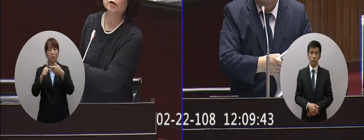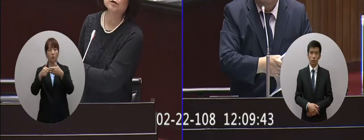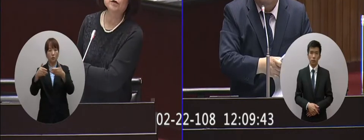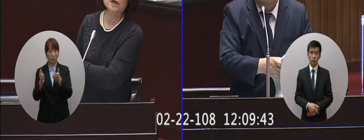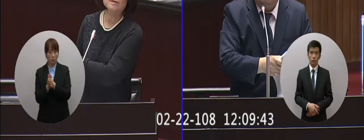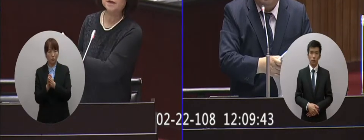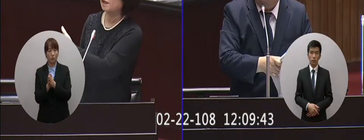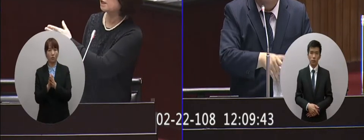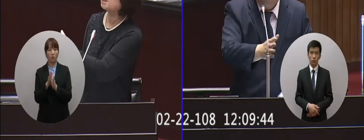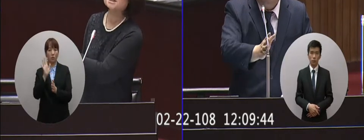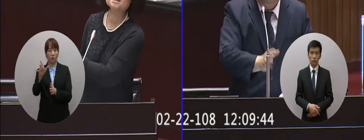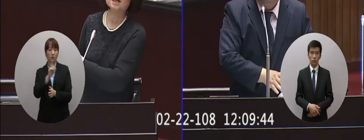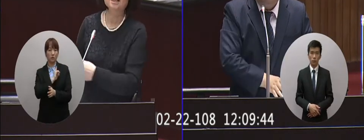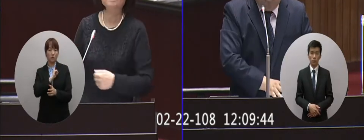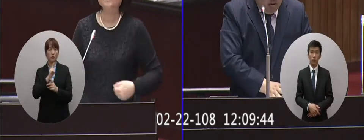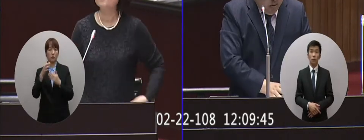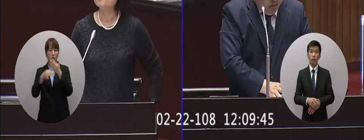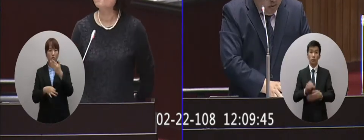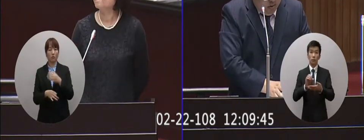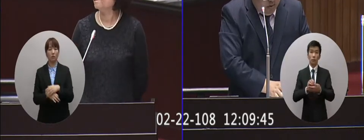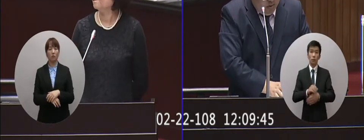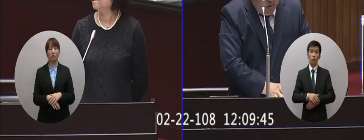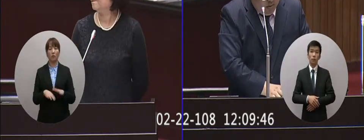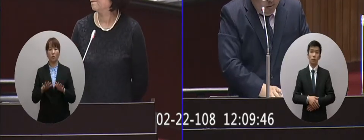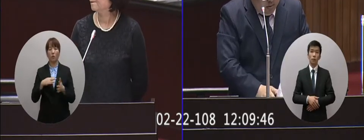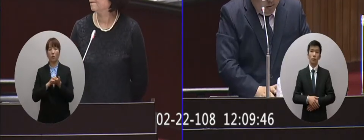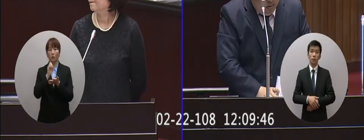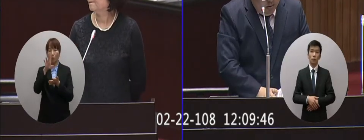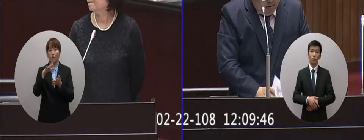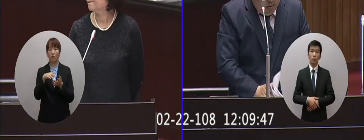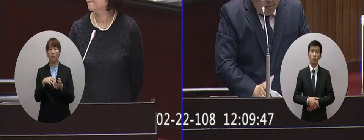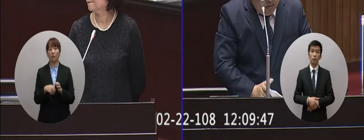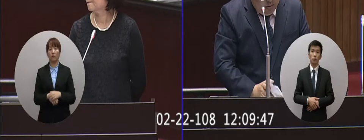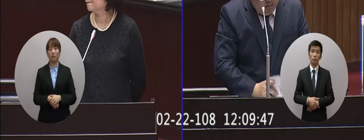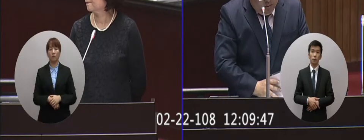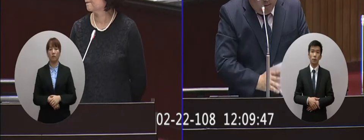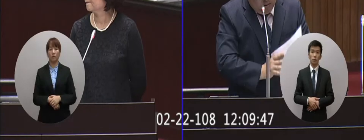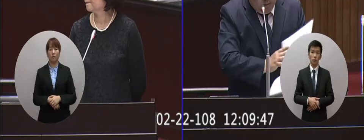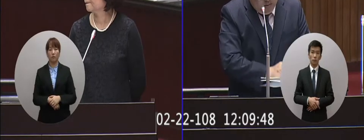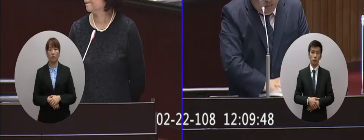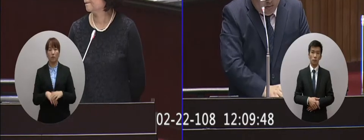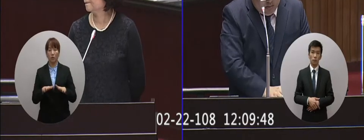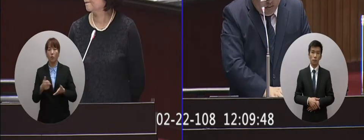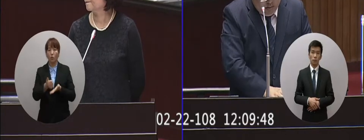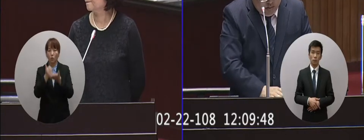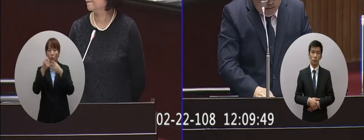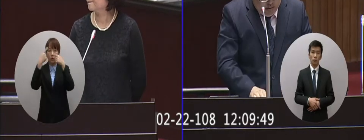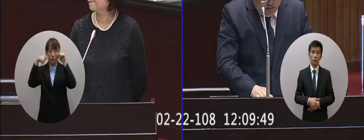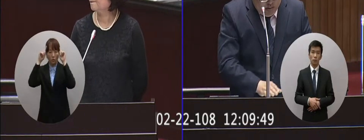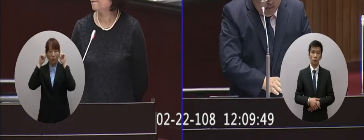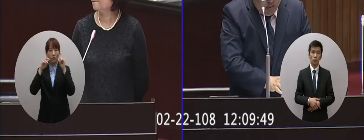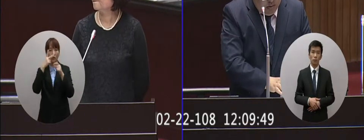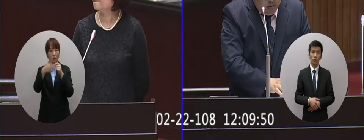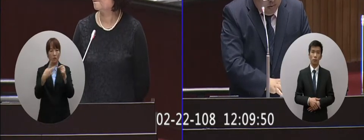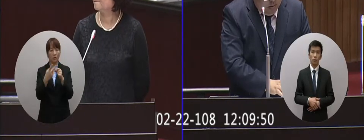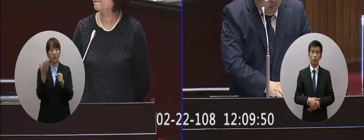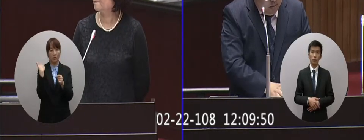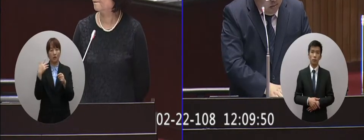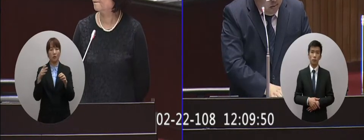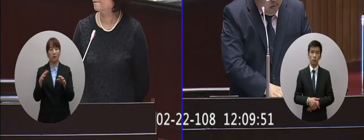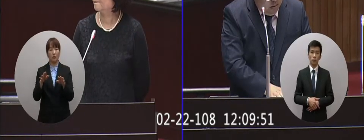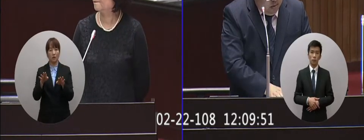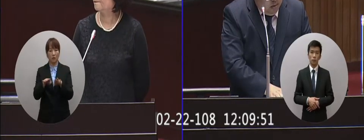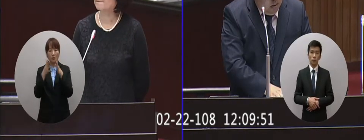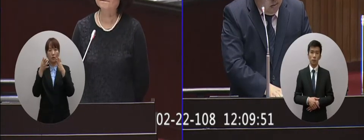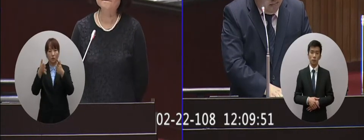部分，他们有他们的机制。 我跟委员报告一下哈，谢谢委员关心哈，因为确实，我们国立大学从两年前就希望能够